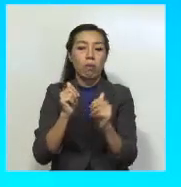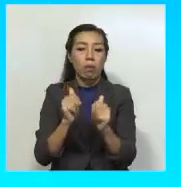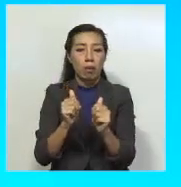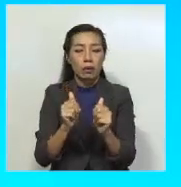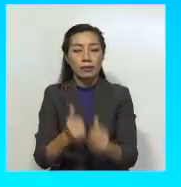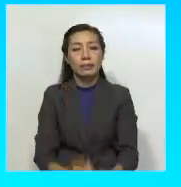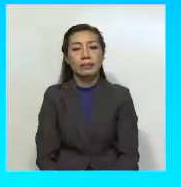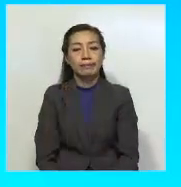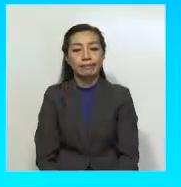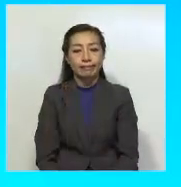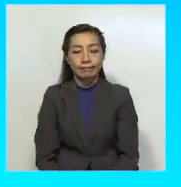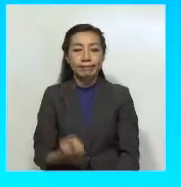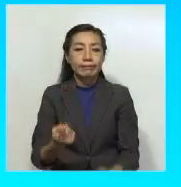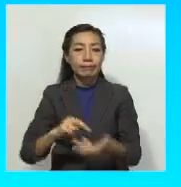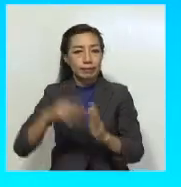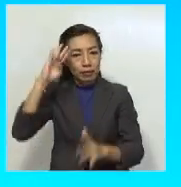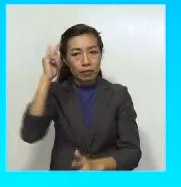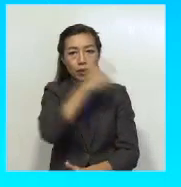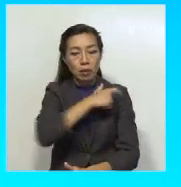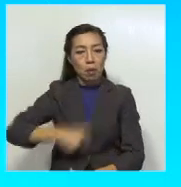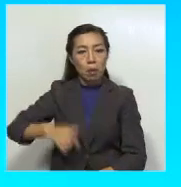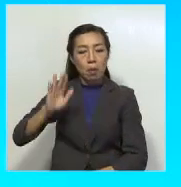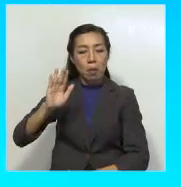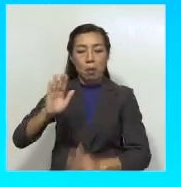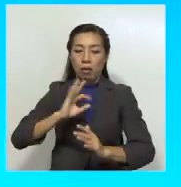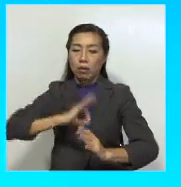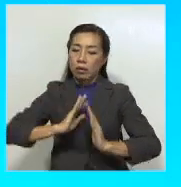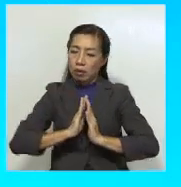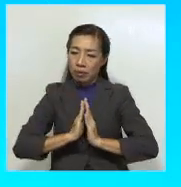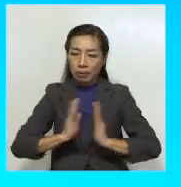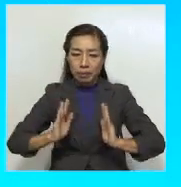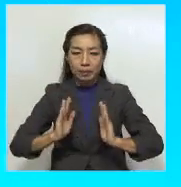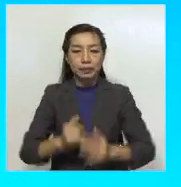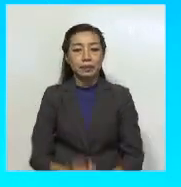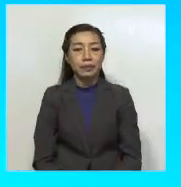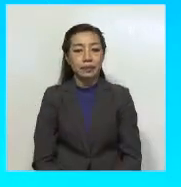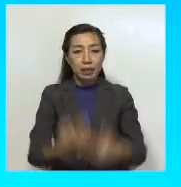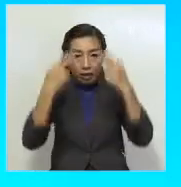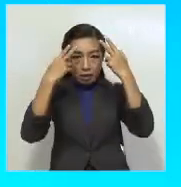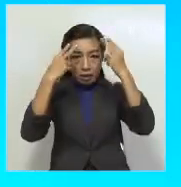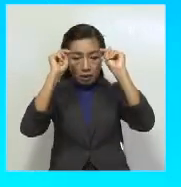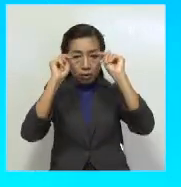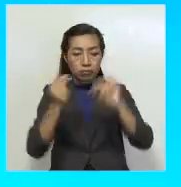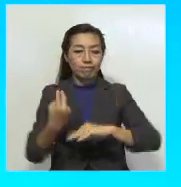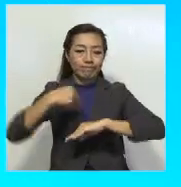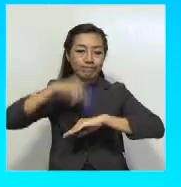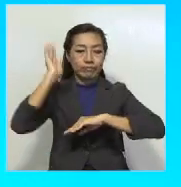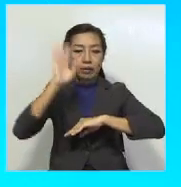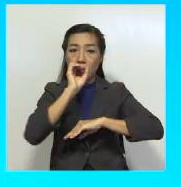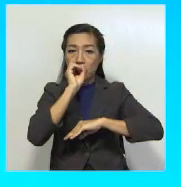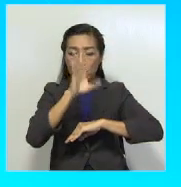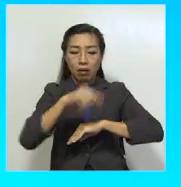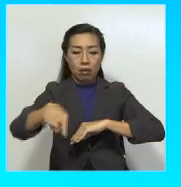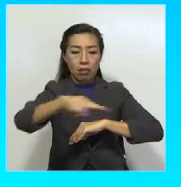งเป็นไปด้วยดีนะคะก็ถือได้ว่าเป็นพระมหากรุณาธิคุณอย่างหาที่สุดมิได้ค่ะ โดยท่านนายกนะครับก็ได้กล่าวขอบคุณน้ำใ